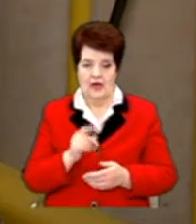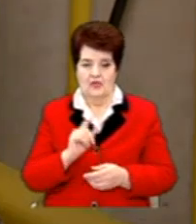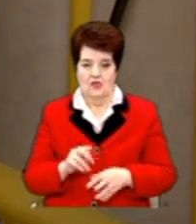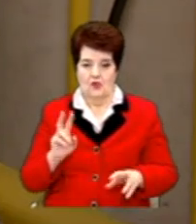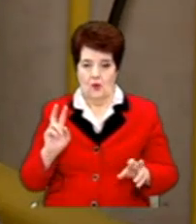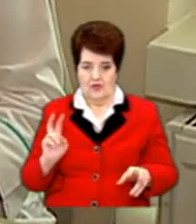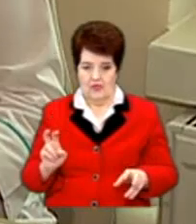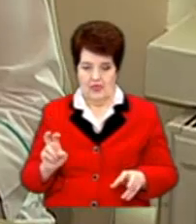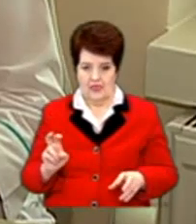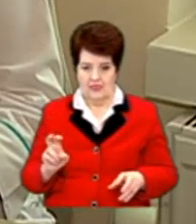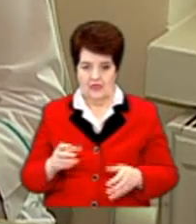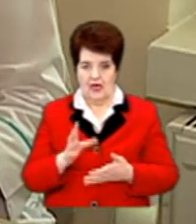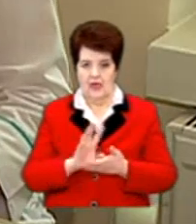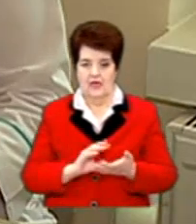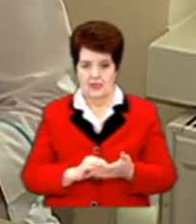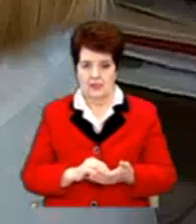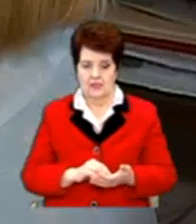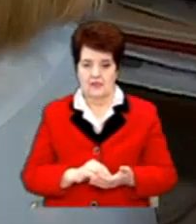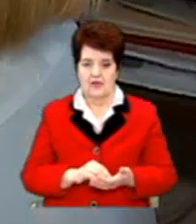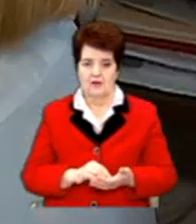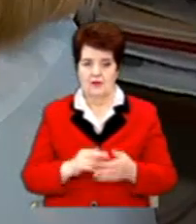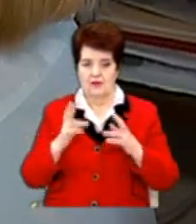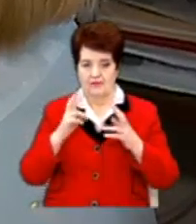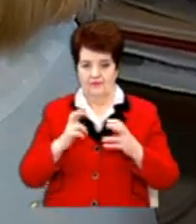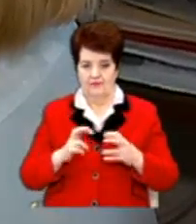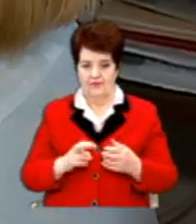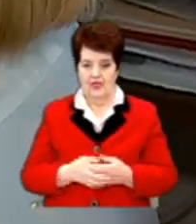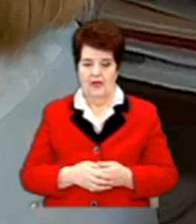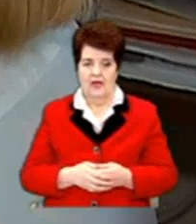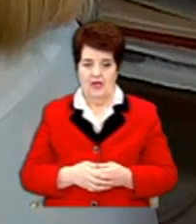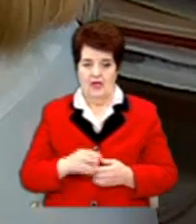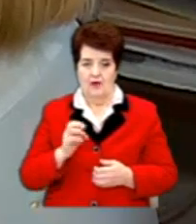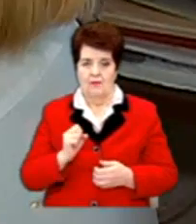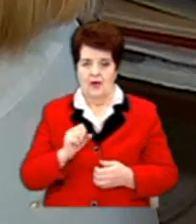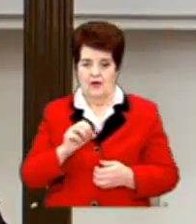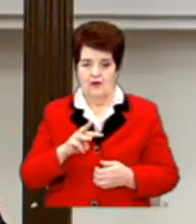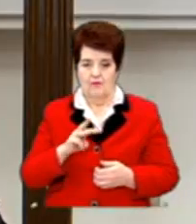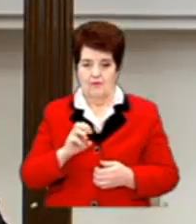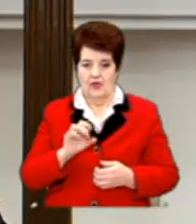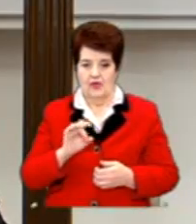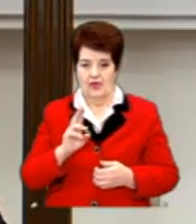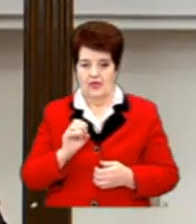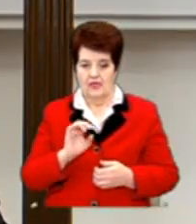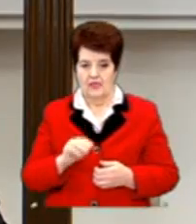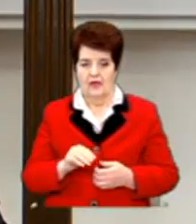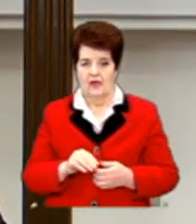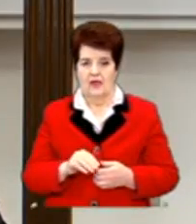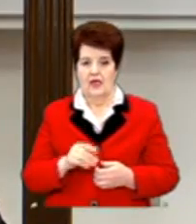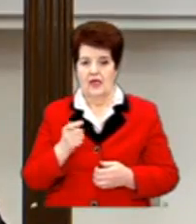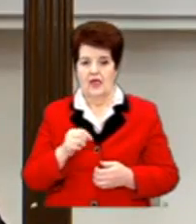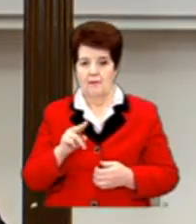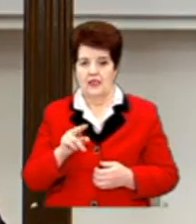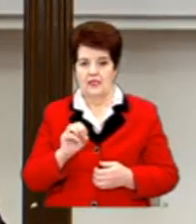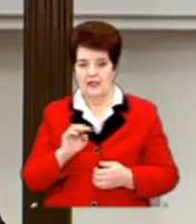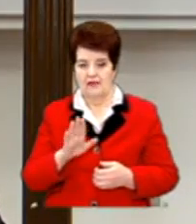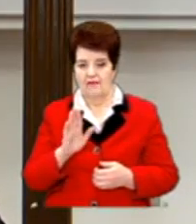context, ca și exemplu, servesc testele Papa Nicolau, marcherii hepatitelor virale. Dacă e să vorbim